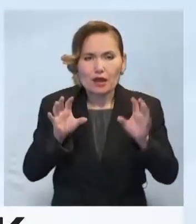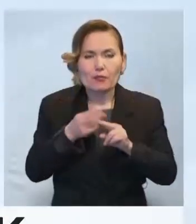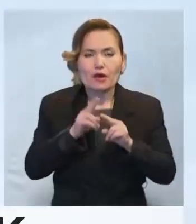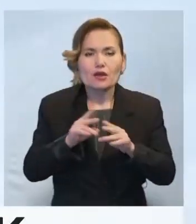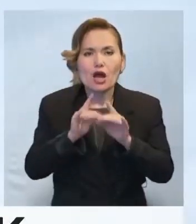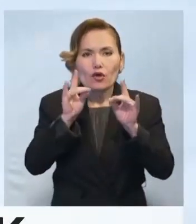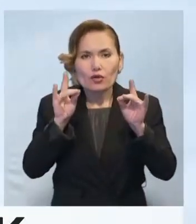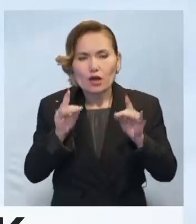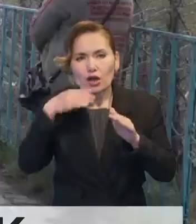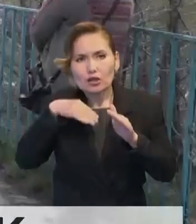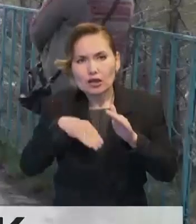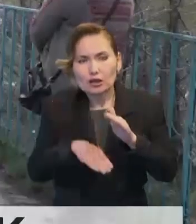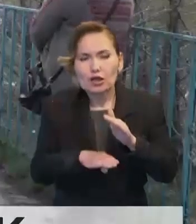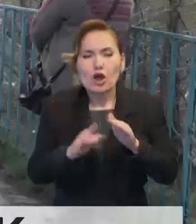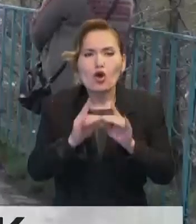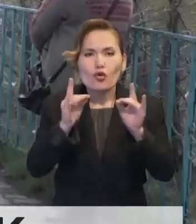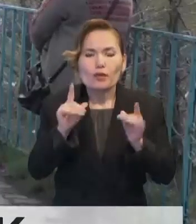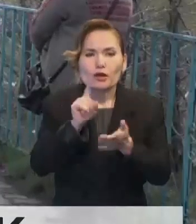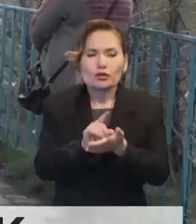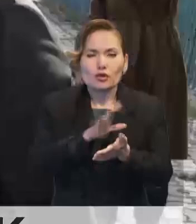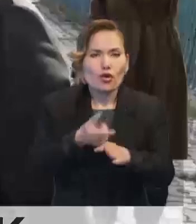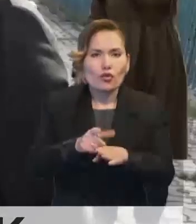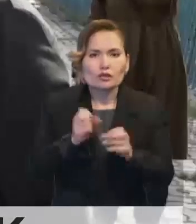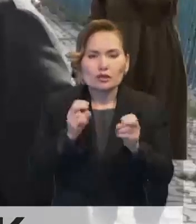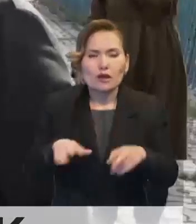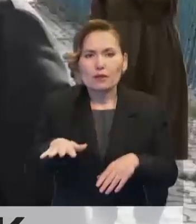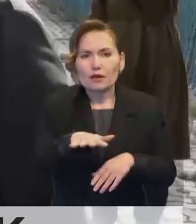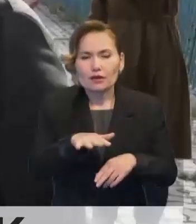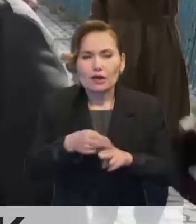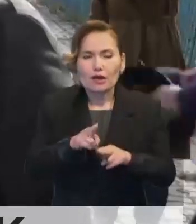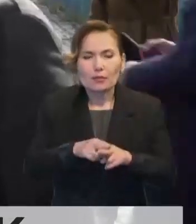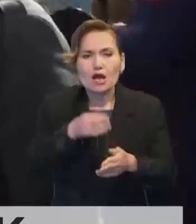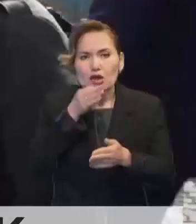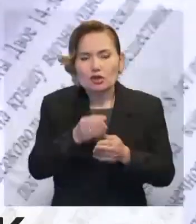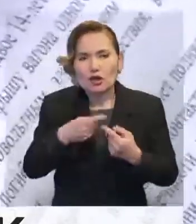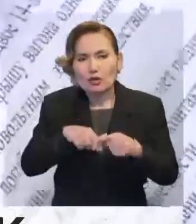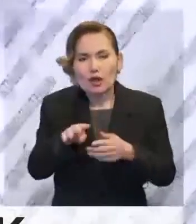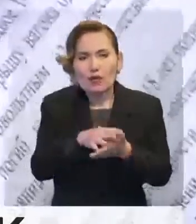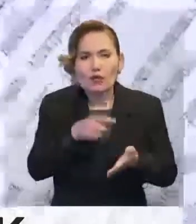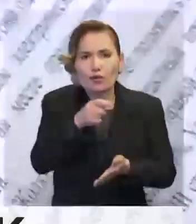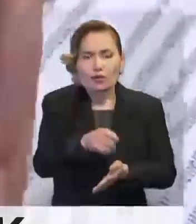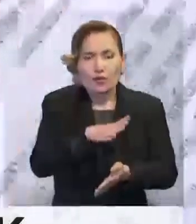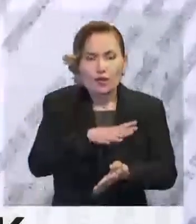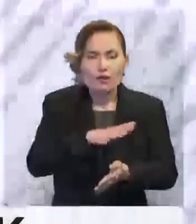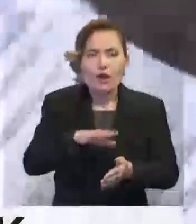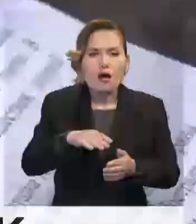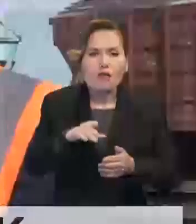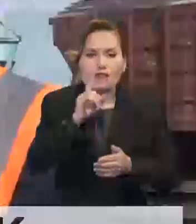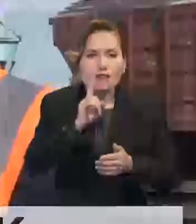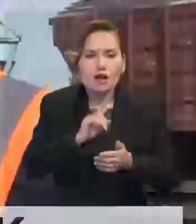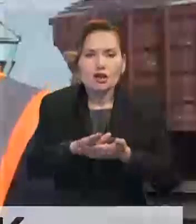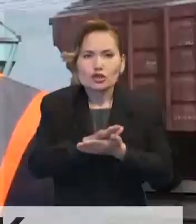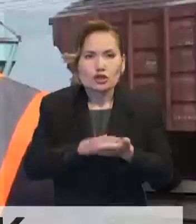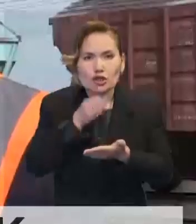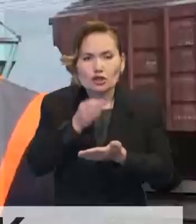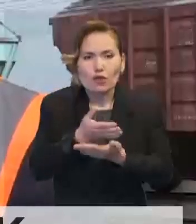тоннель немесе көпір болу керек. Себебі аумақ аса қауіпті. Сала мамандары жауапты органдарға өтініште жолдаған, бірақ жауап жоқ. Потому